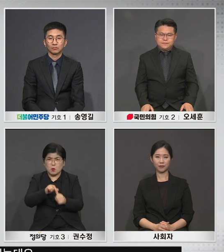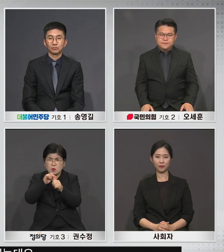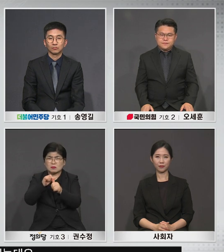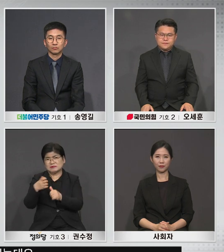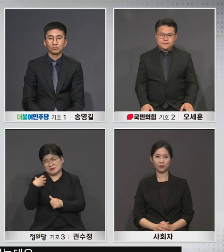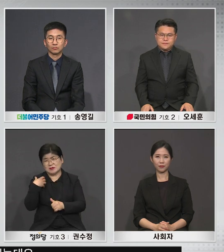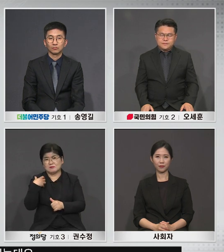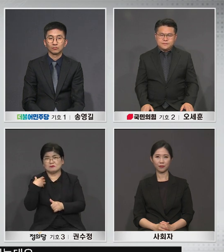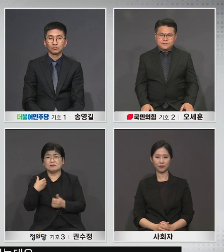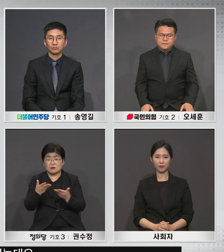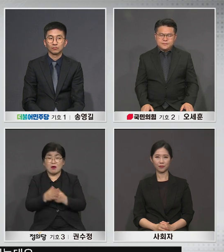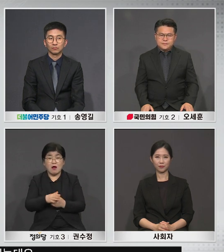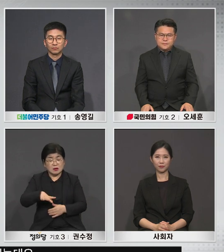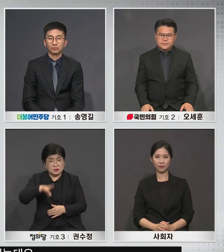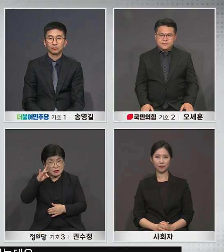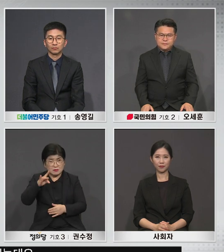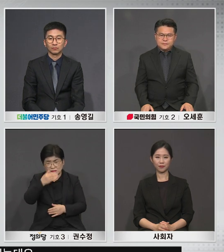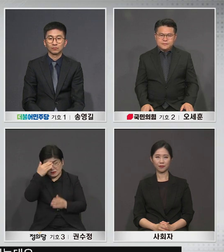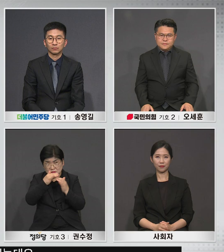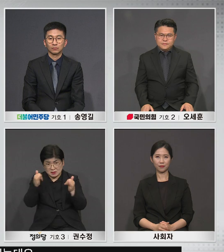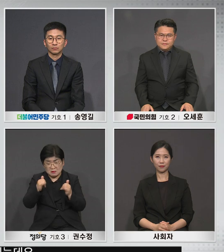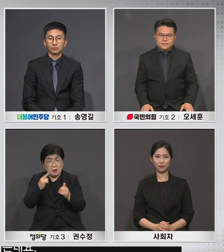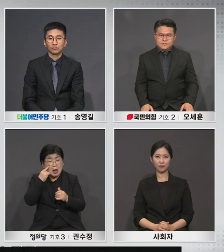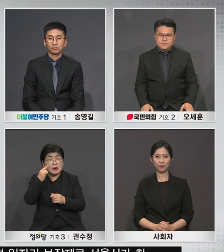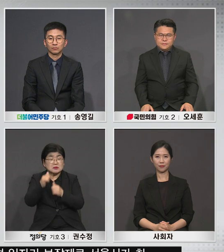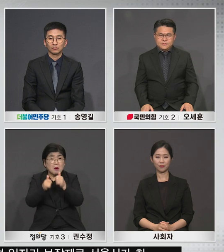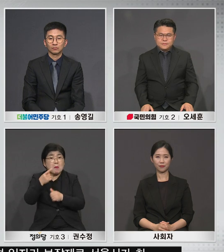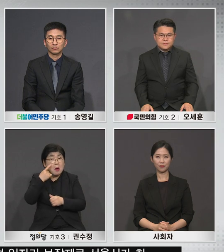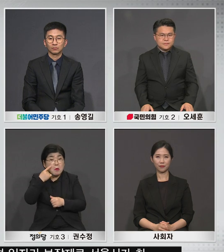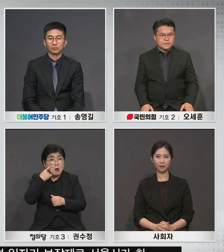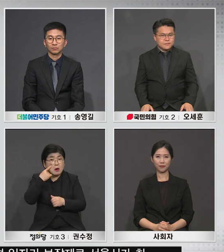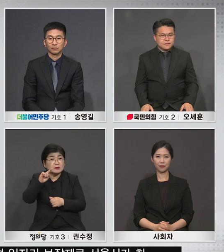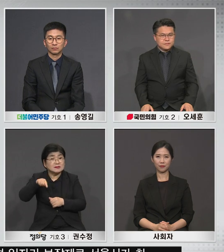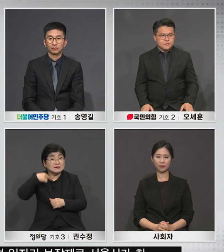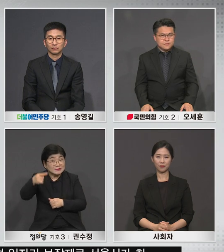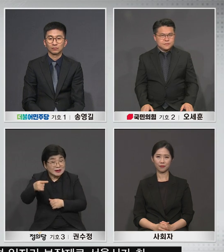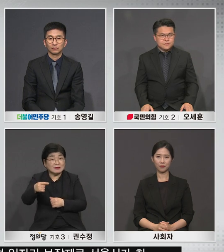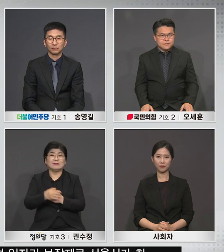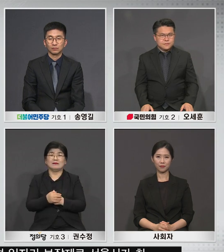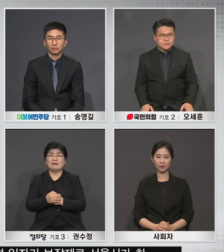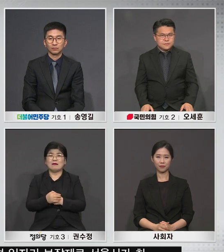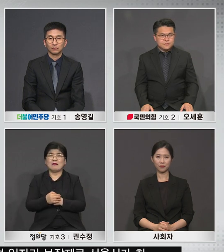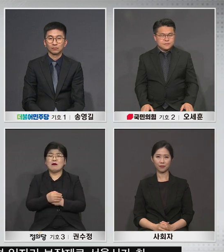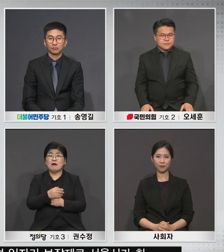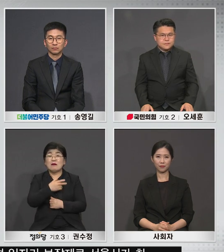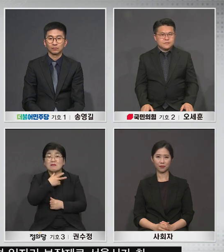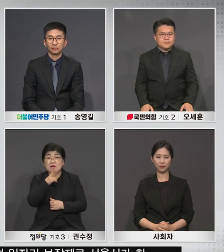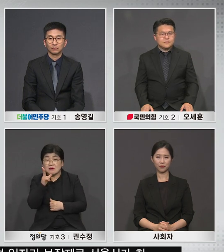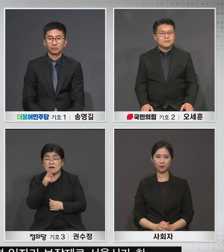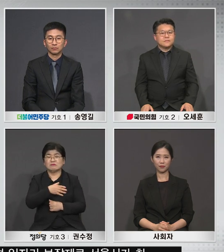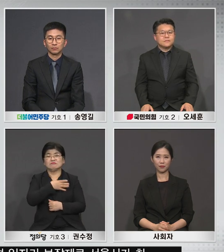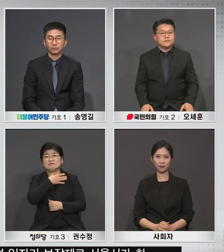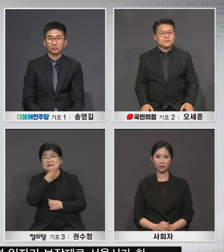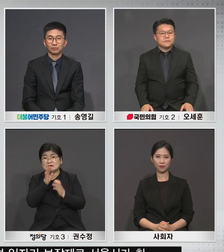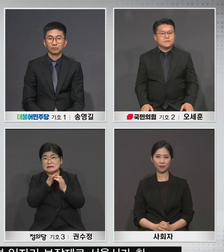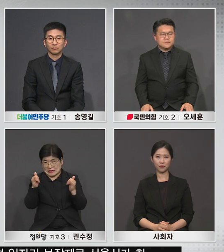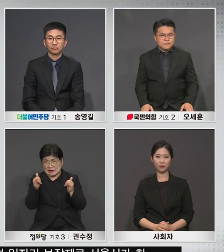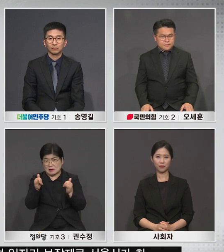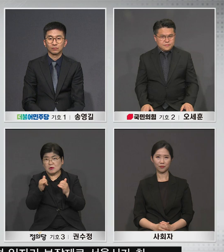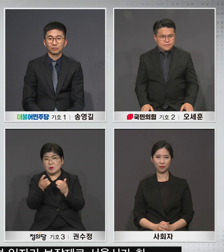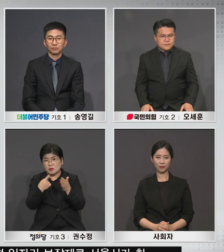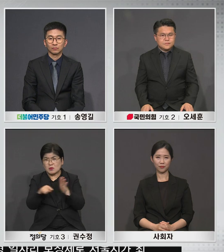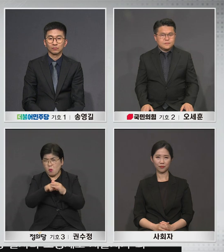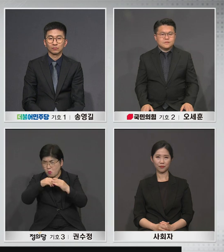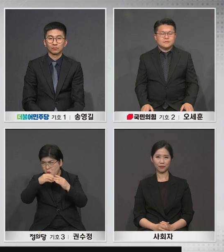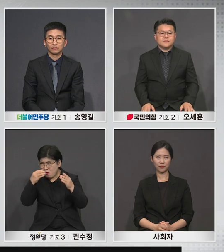첫 해에는 청년을 대상으로 시범사업을 실시하겠지만 2단계와 3단계를 거치면서 중장년 실업 시민에 대해서도 완전